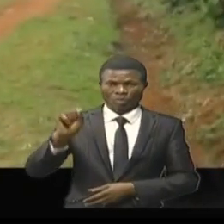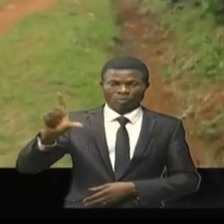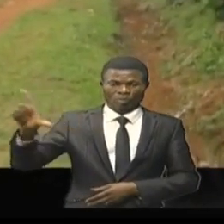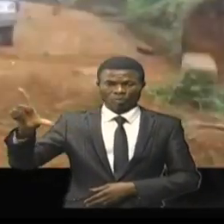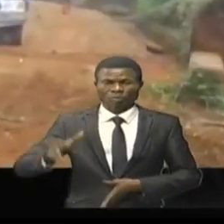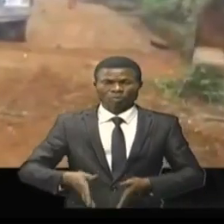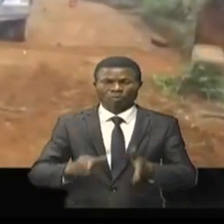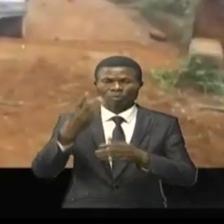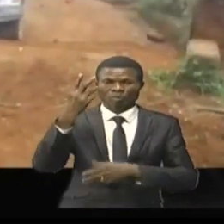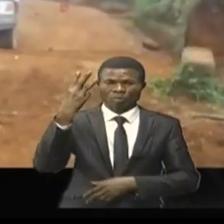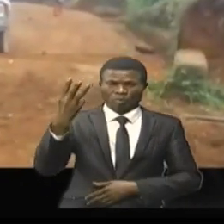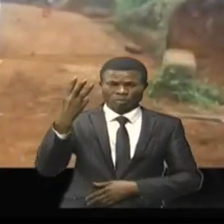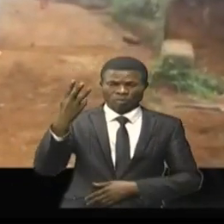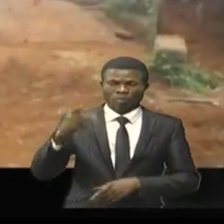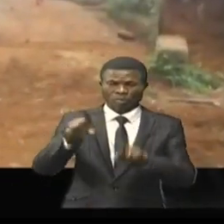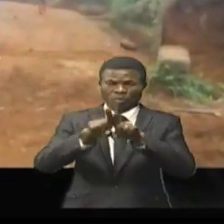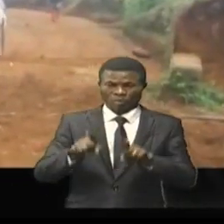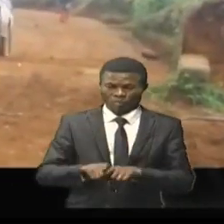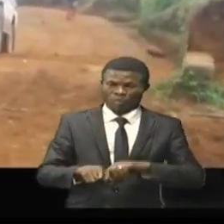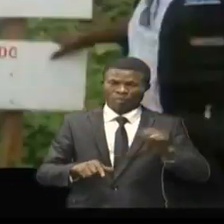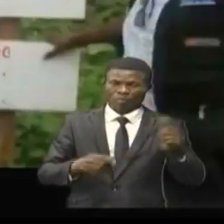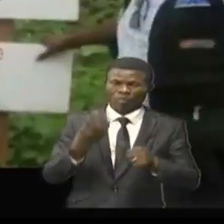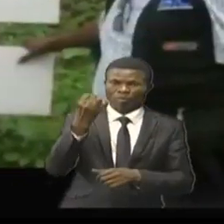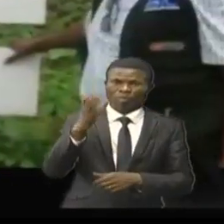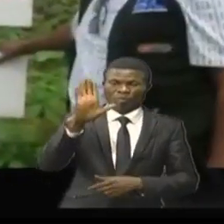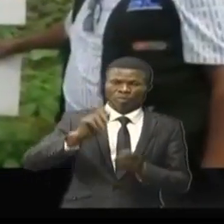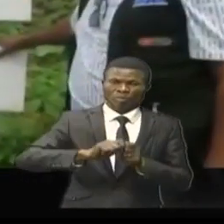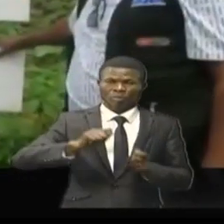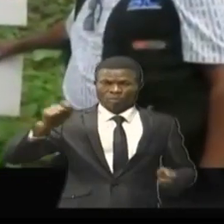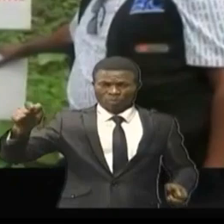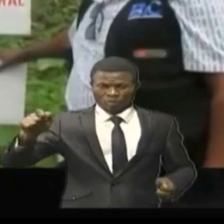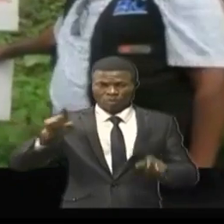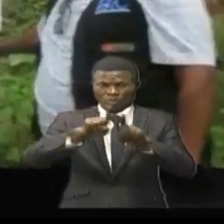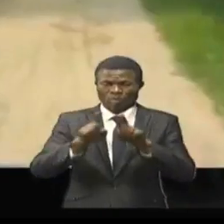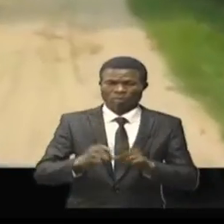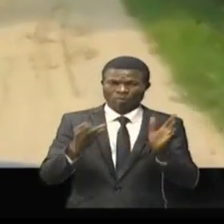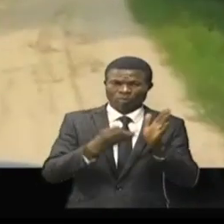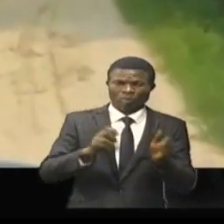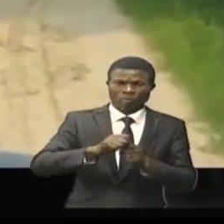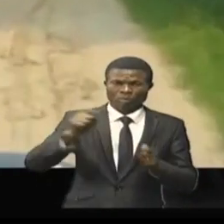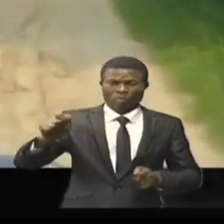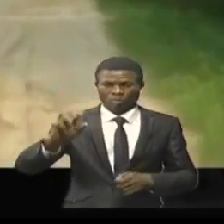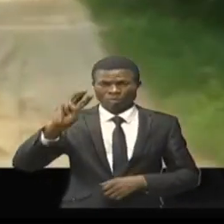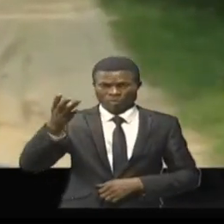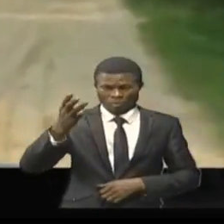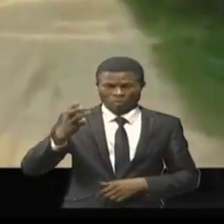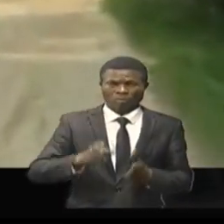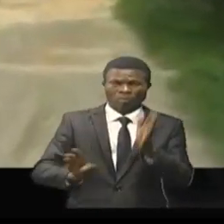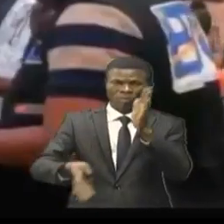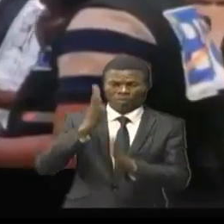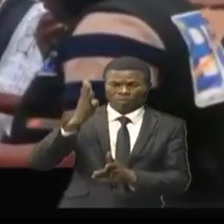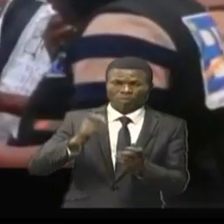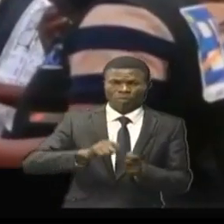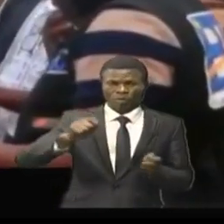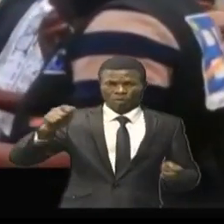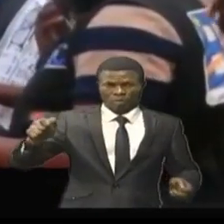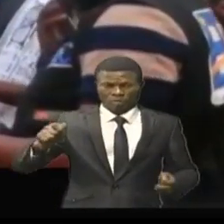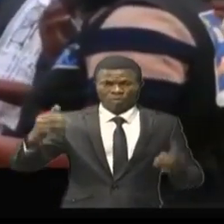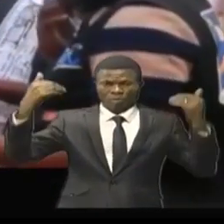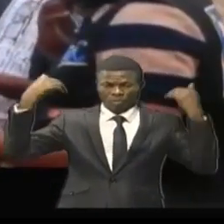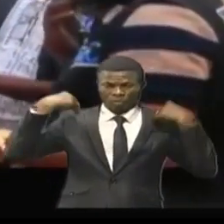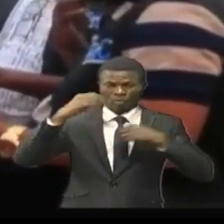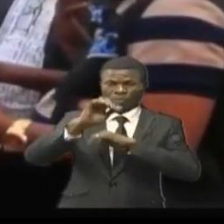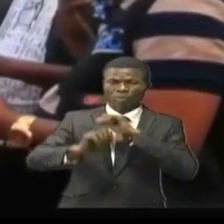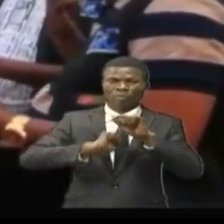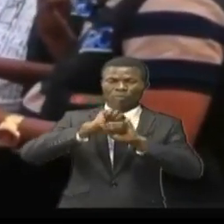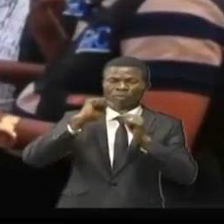notamment Bilalombili Mizulo 45 km, Mwenga Kitamba 7 km et Kibumba Kale 14 km. Les chefs d'agence des